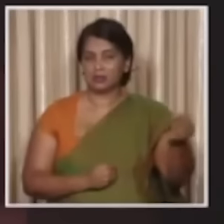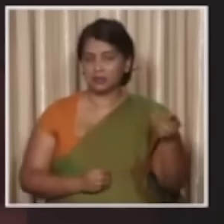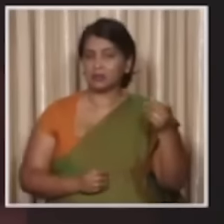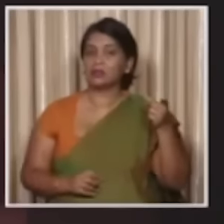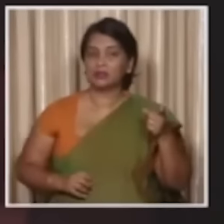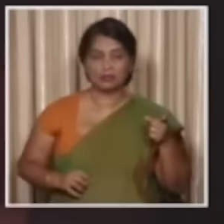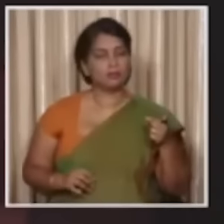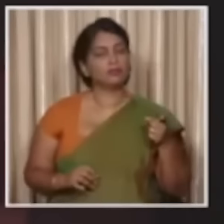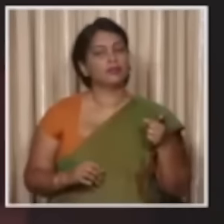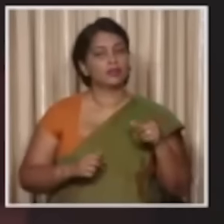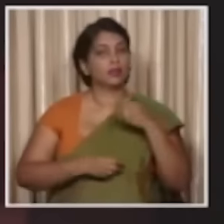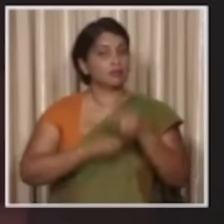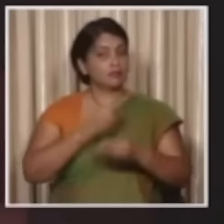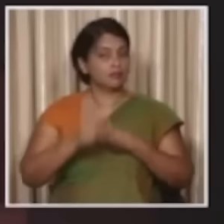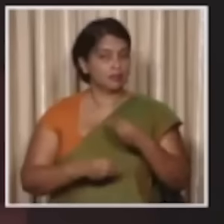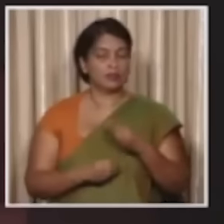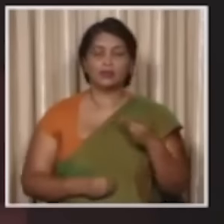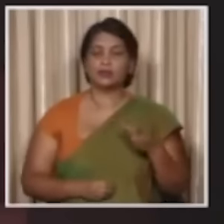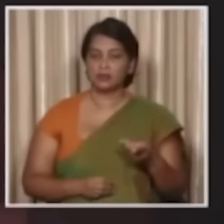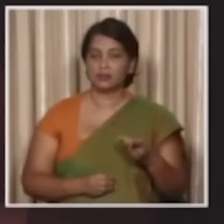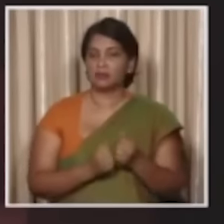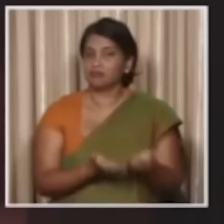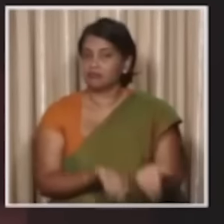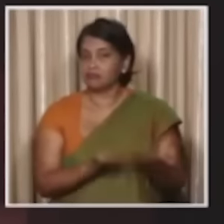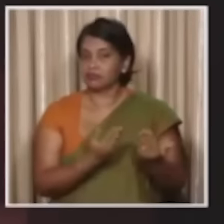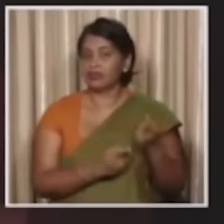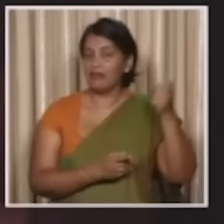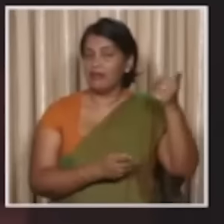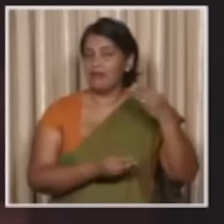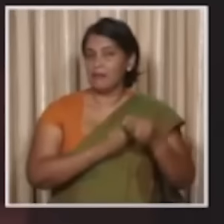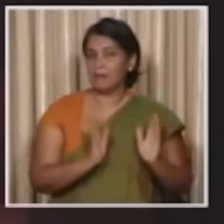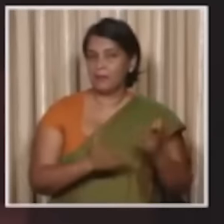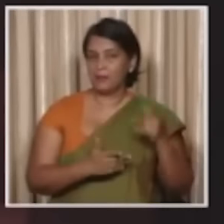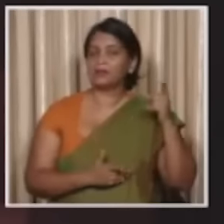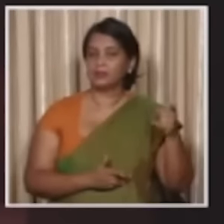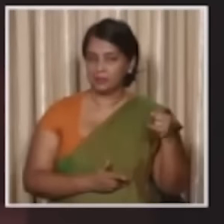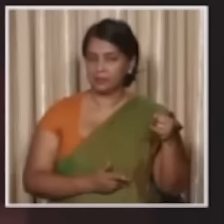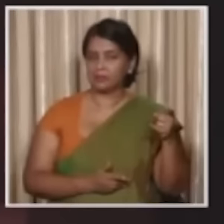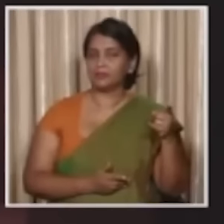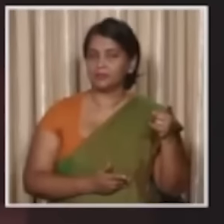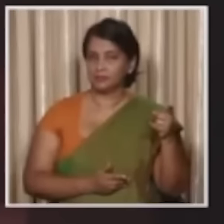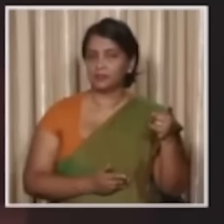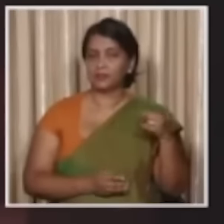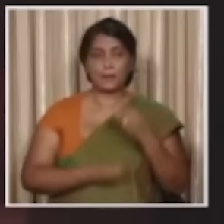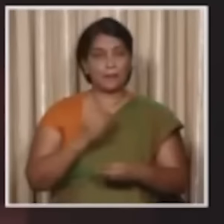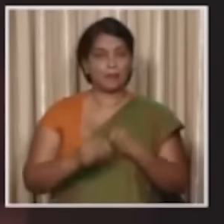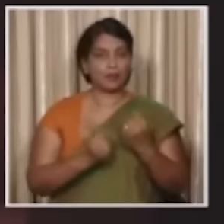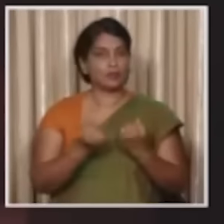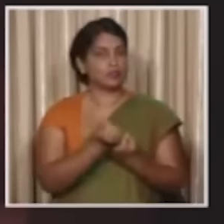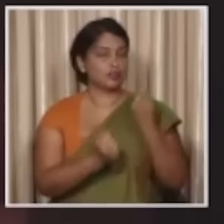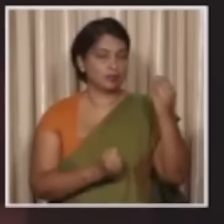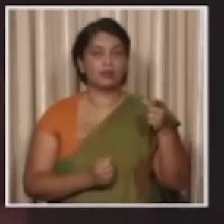ඒ ආයෝජන උත්තේජකයන් තුළ ඒ ලබා දුන්නු ව්‍යාපාරික සහන